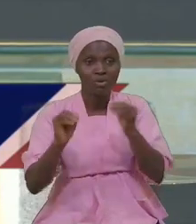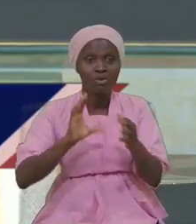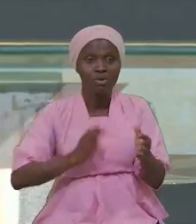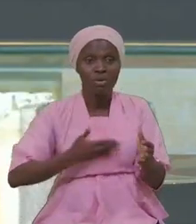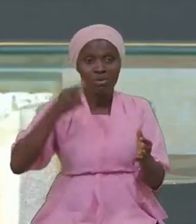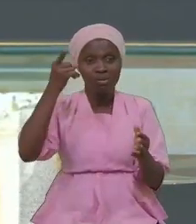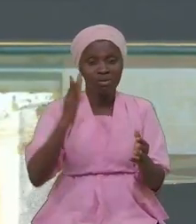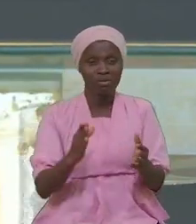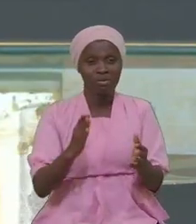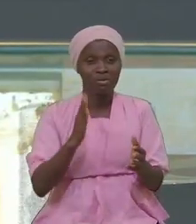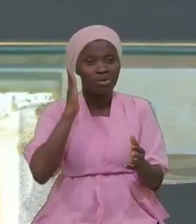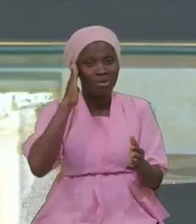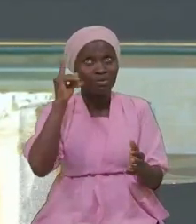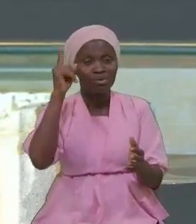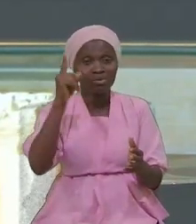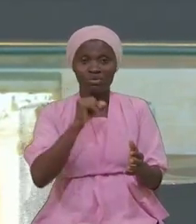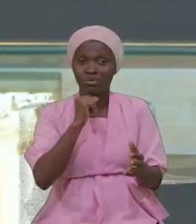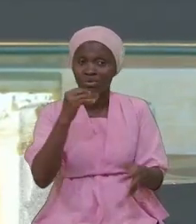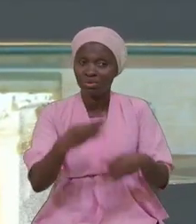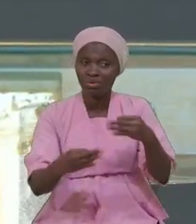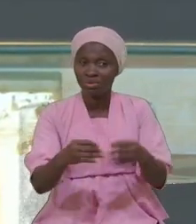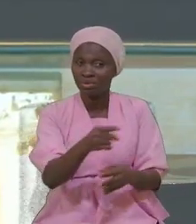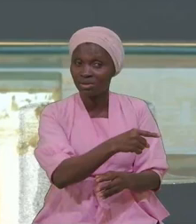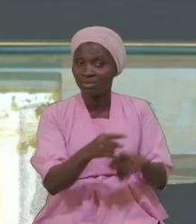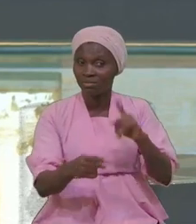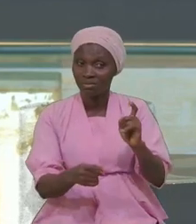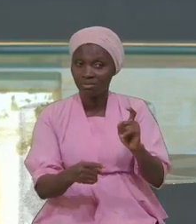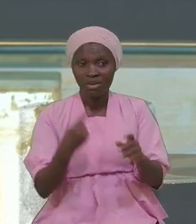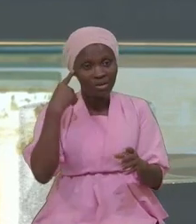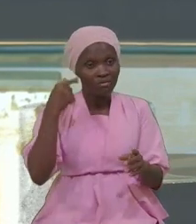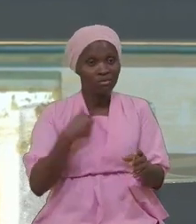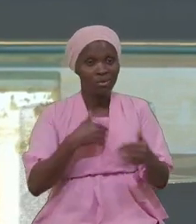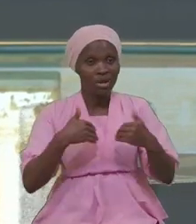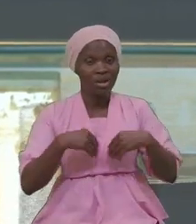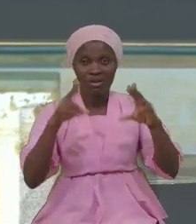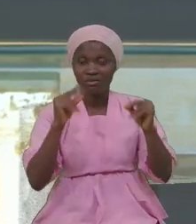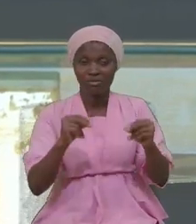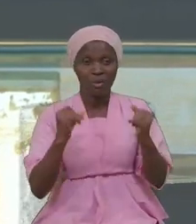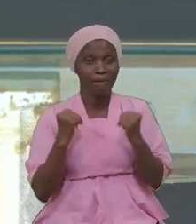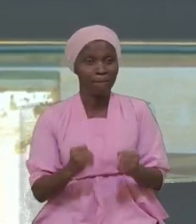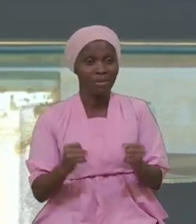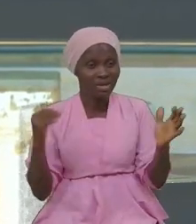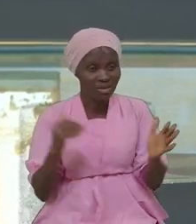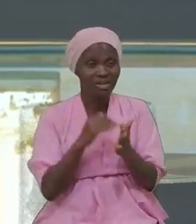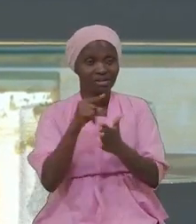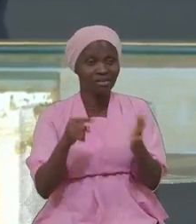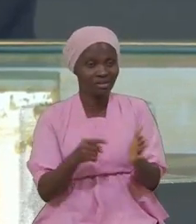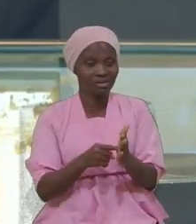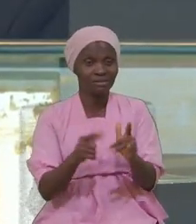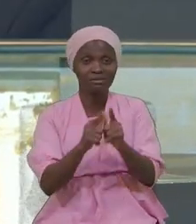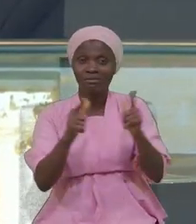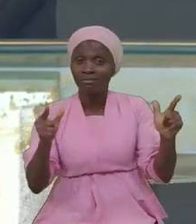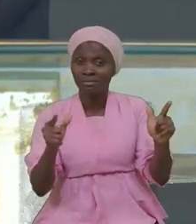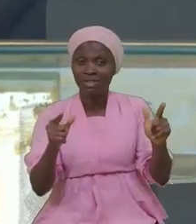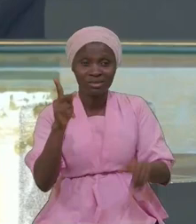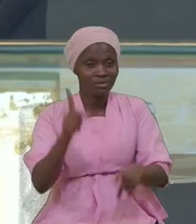n'exerceras-tu pas tes jugements sur eux, car nous sommes sans force devant cette multitude